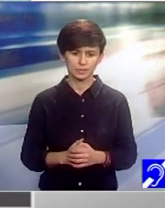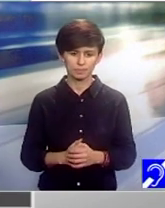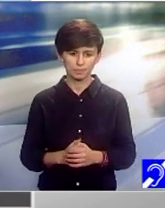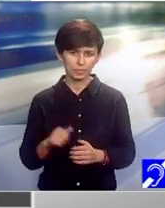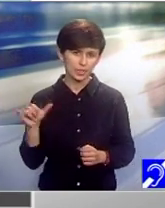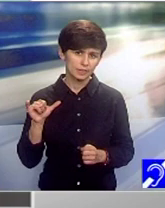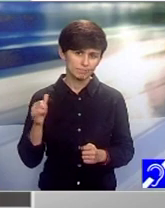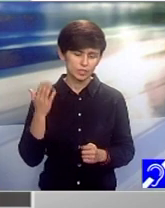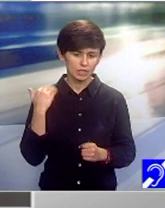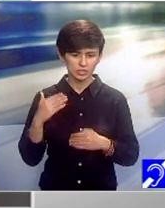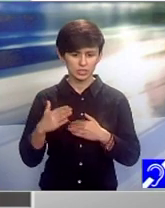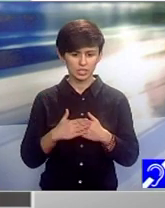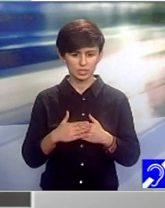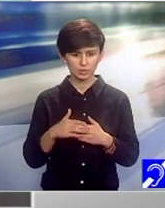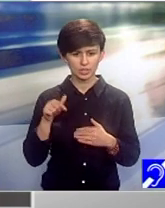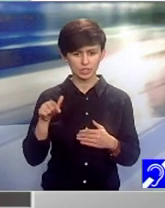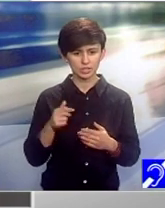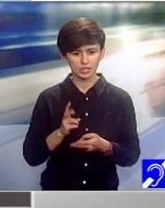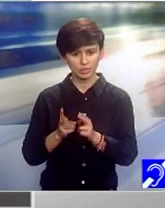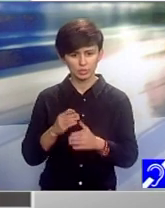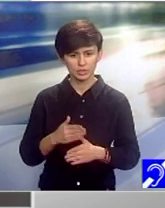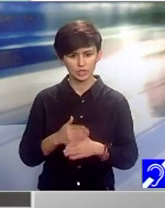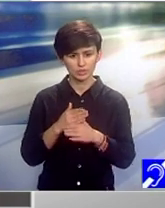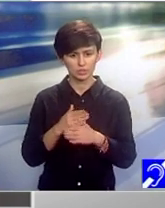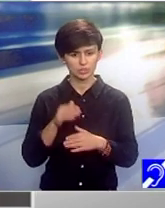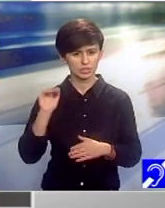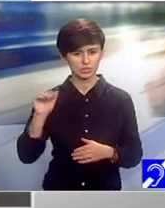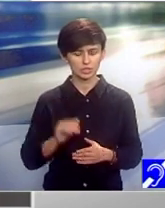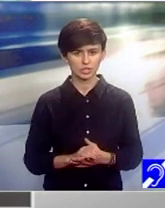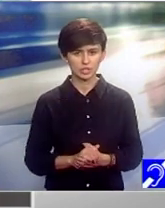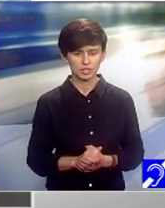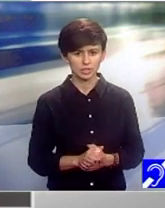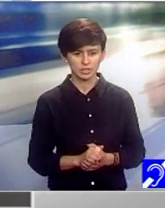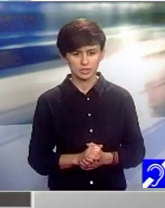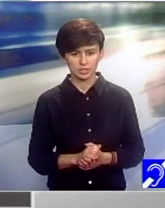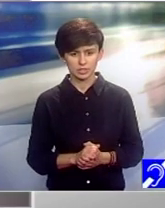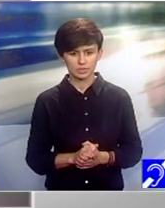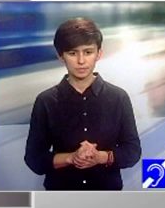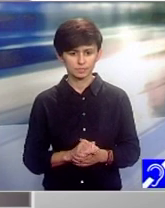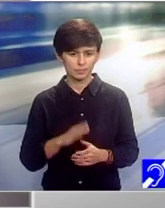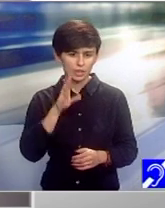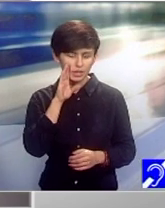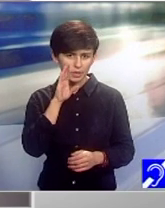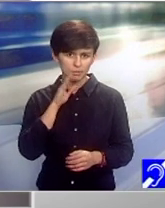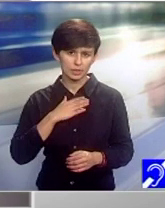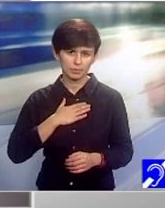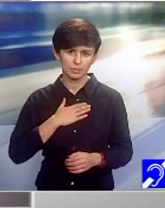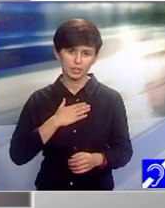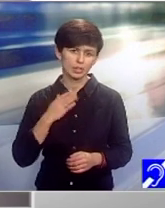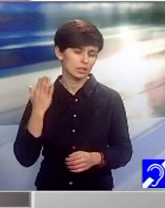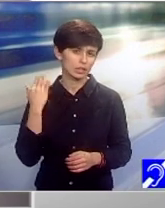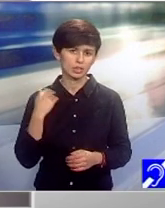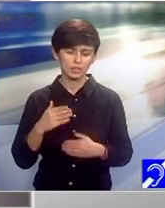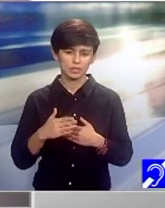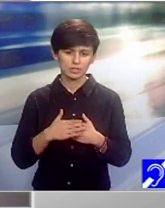momente? Cum te-au susținut cei care au fost lângă tine? Pot să spun, mama mea a fost întotdeauna lângă mine,